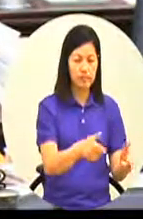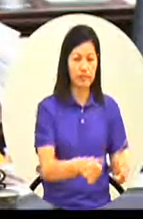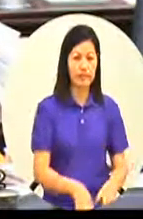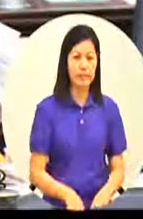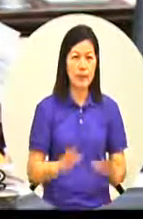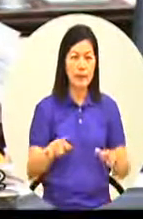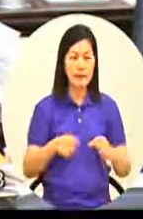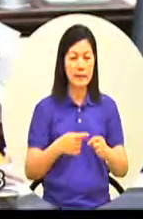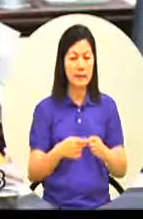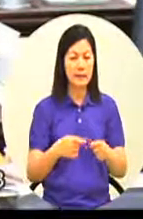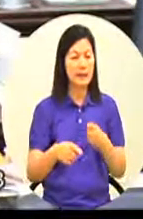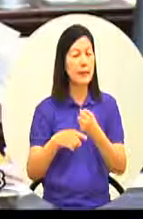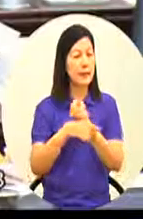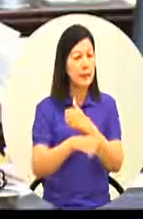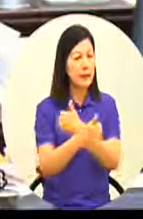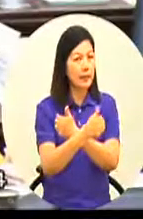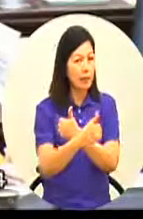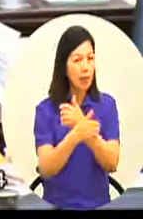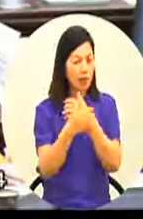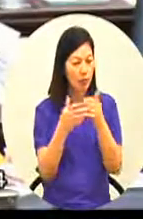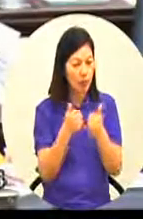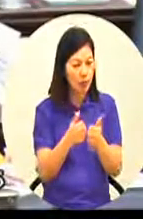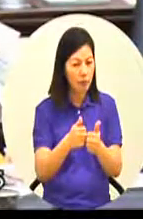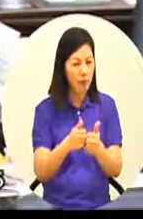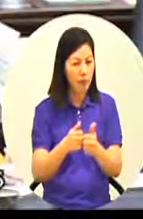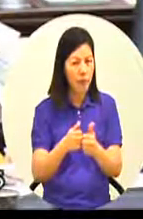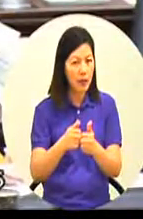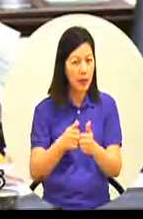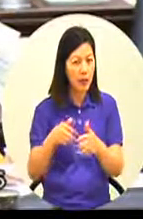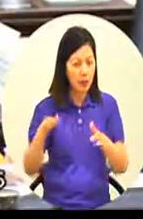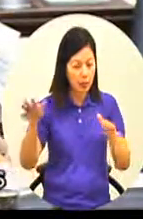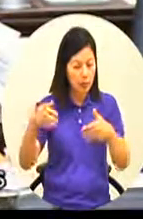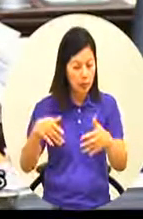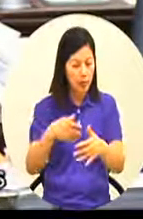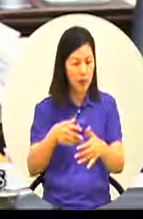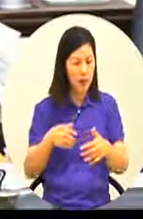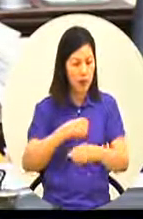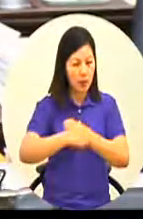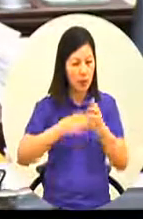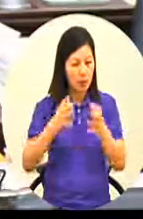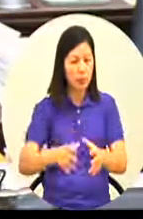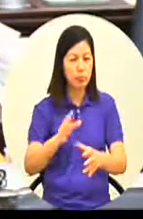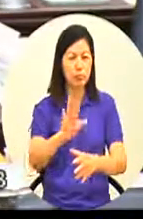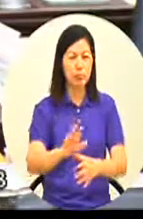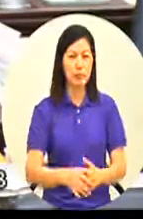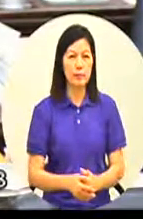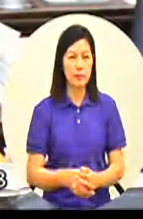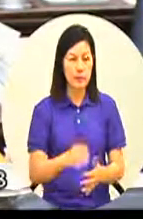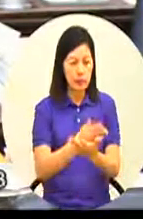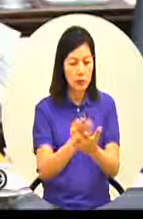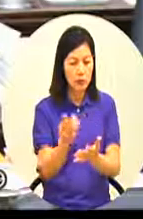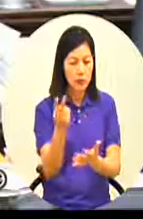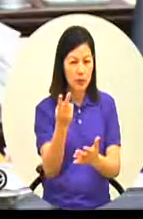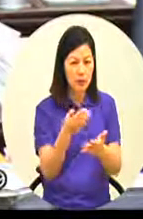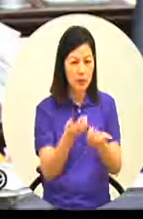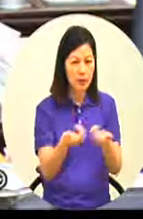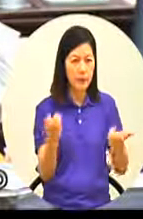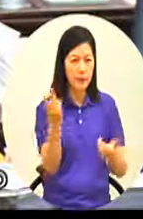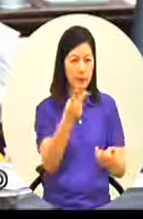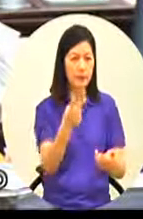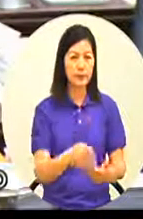研考会我们委托人家办的这样子参与预算的这样子的活动，当然我刚也讲，大概分两大类，好，比如说